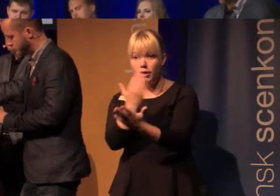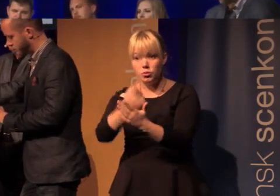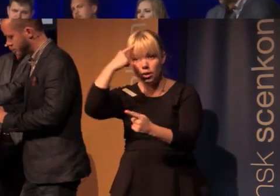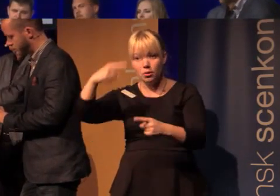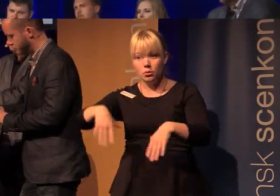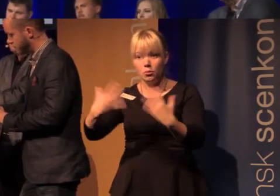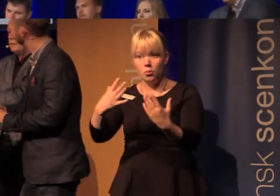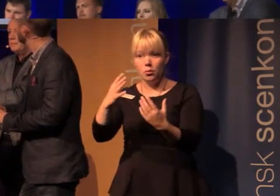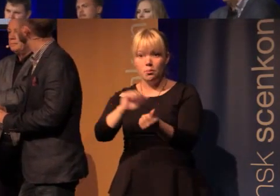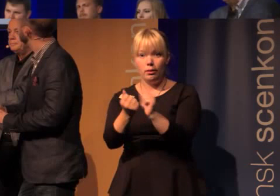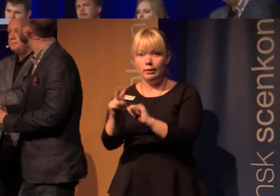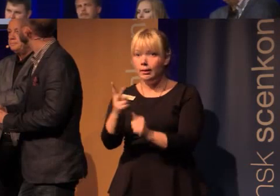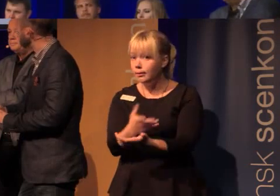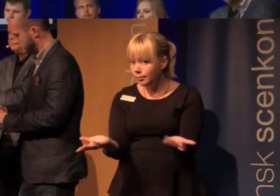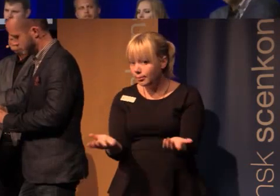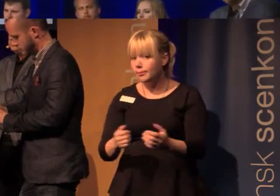kulturpolitik?